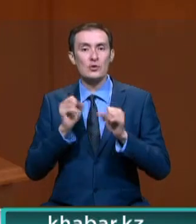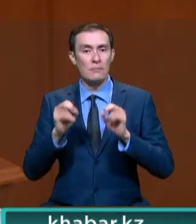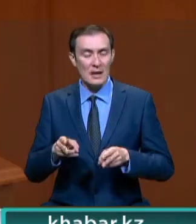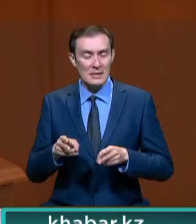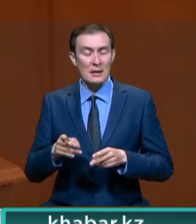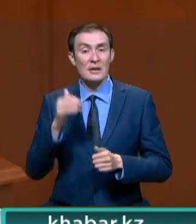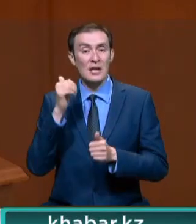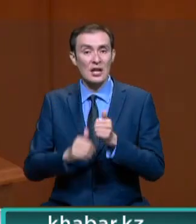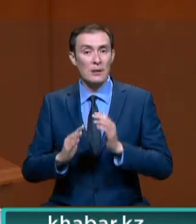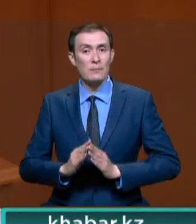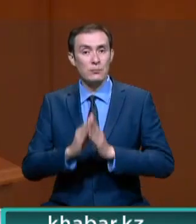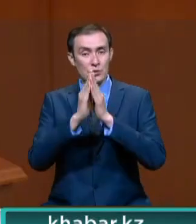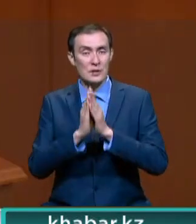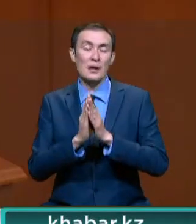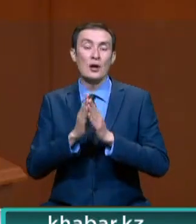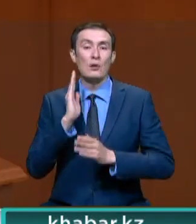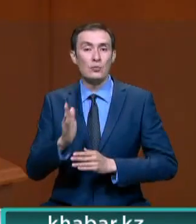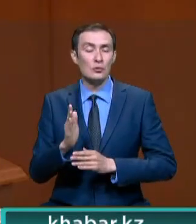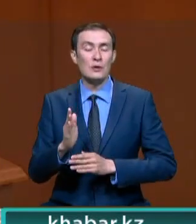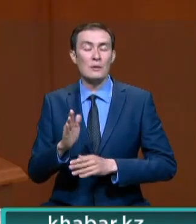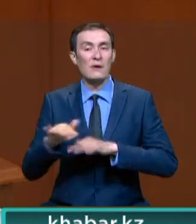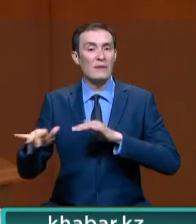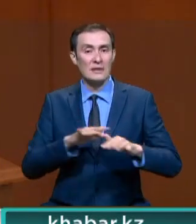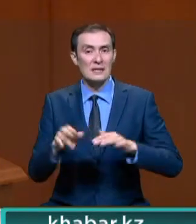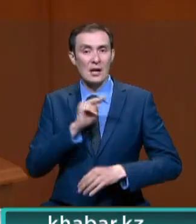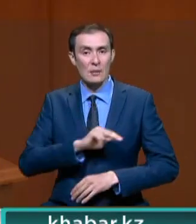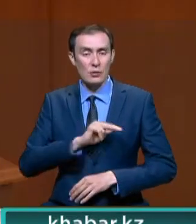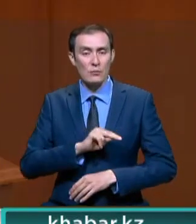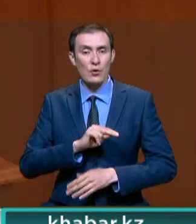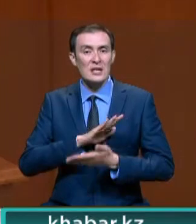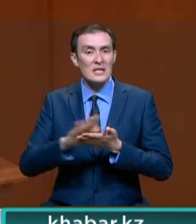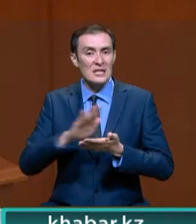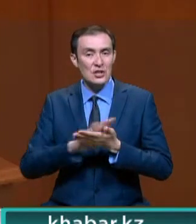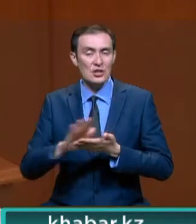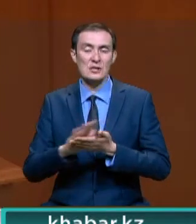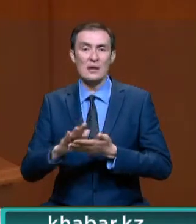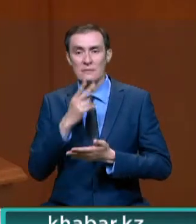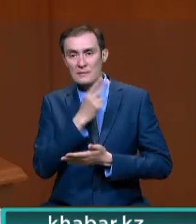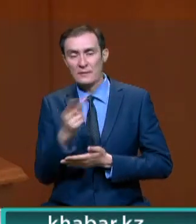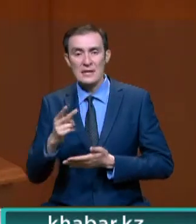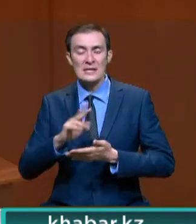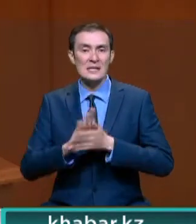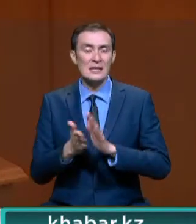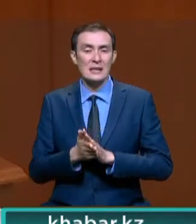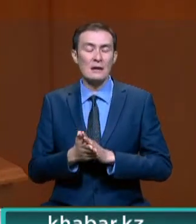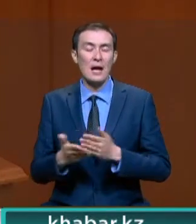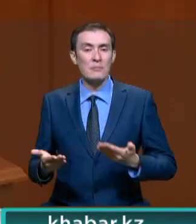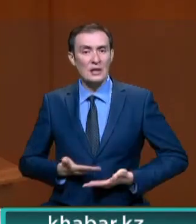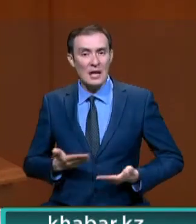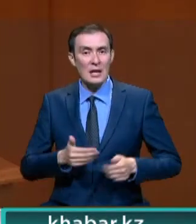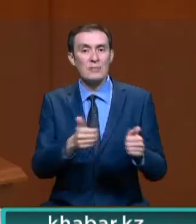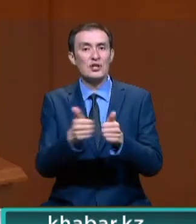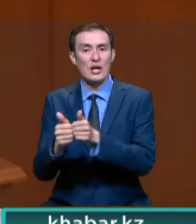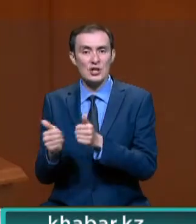при каждом пуске и ракетоносителя будут проводиться работы по гигиенической оценке среды обитания близлежащих